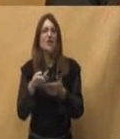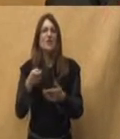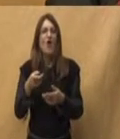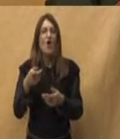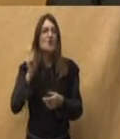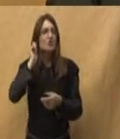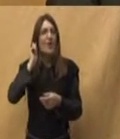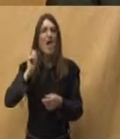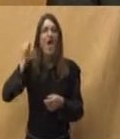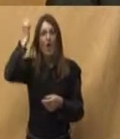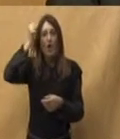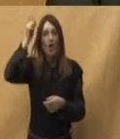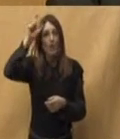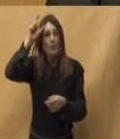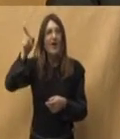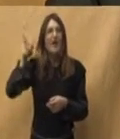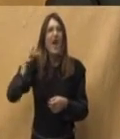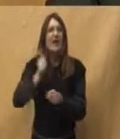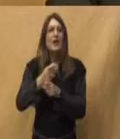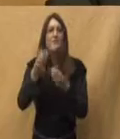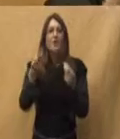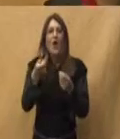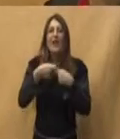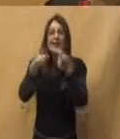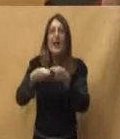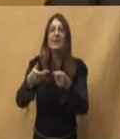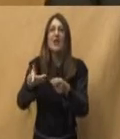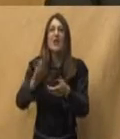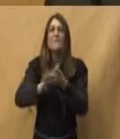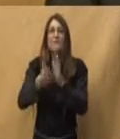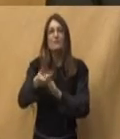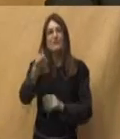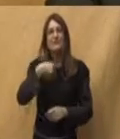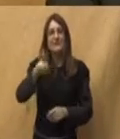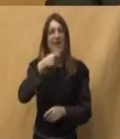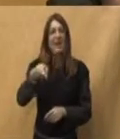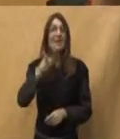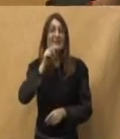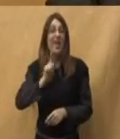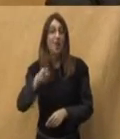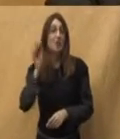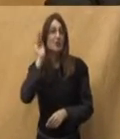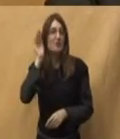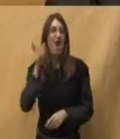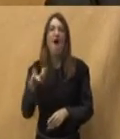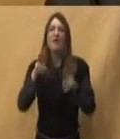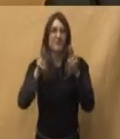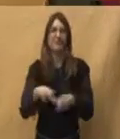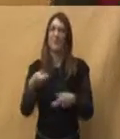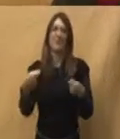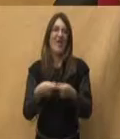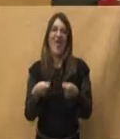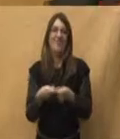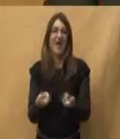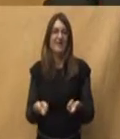Turkinje prave puno orašasti plodova, nude mužem. To su sve priče koje su slatke za slušati, a nemaju veze sa stvarnošću. Pa